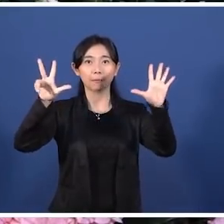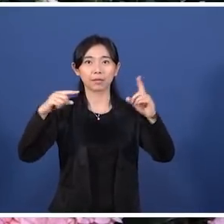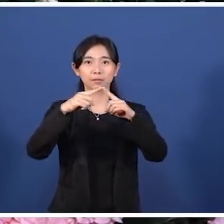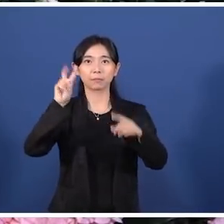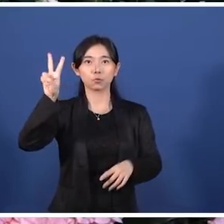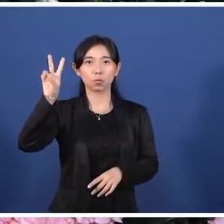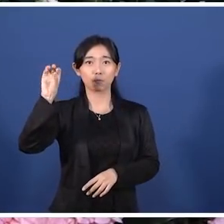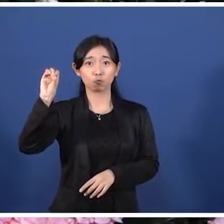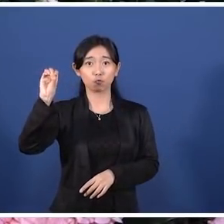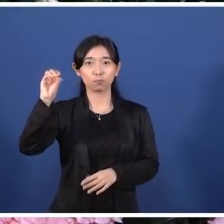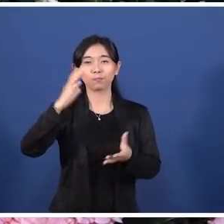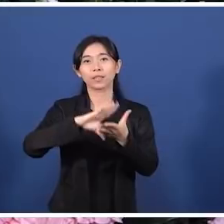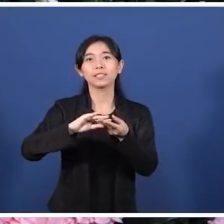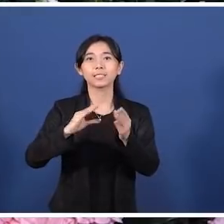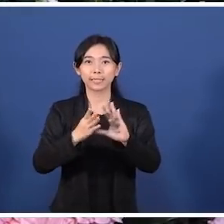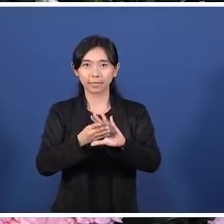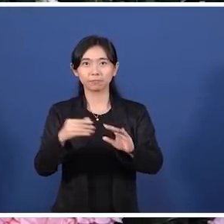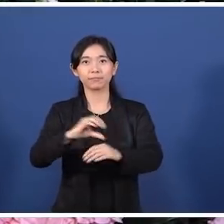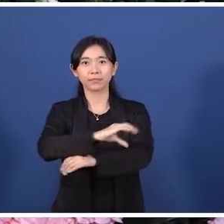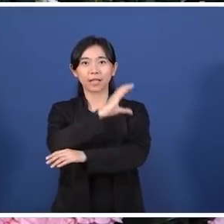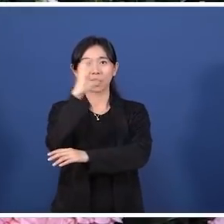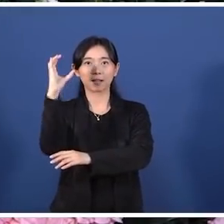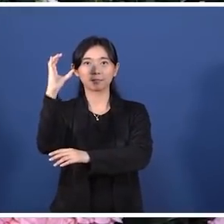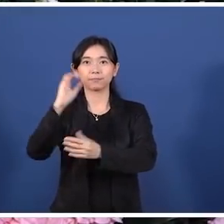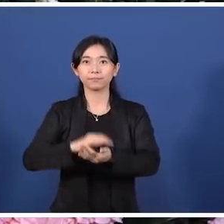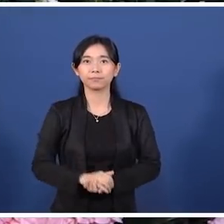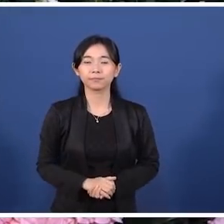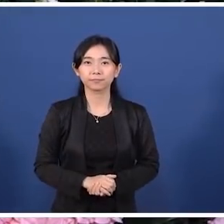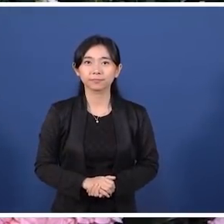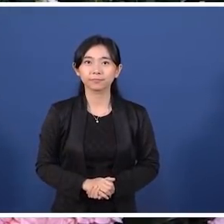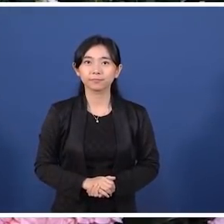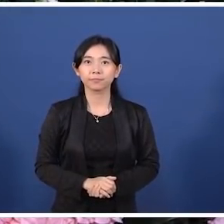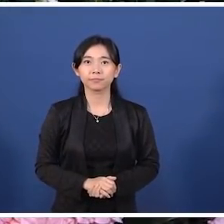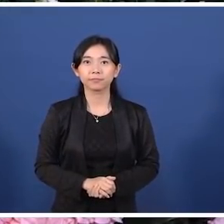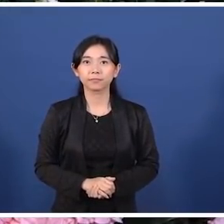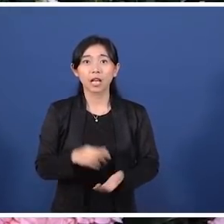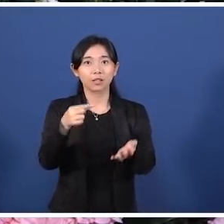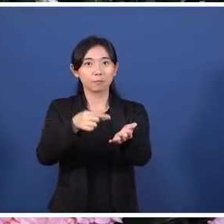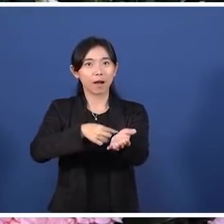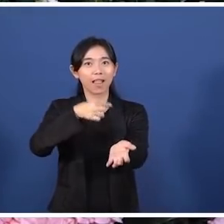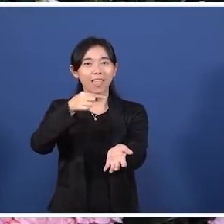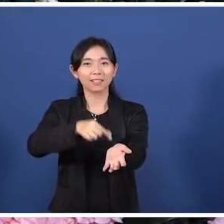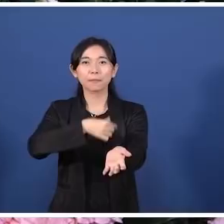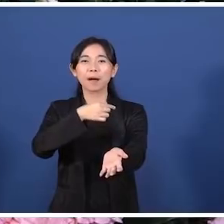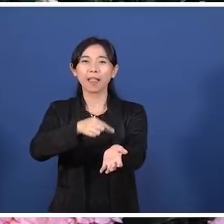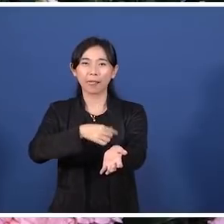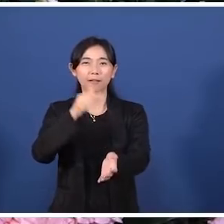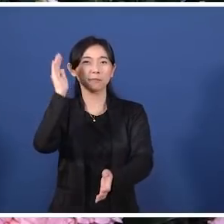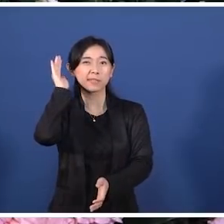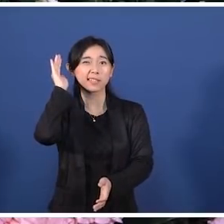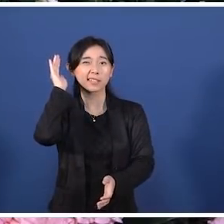dengan ayat 20. Ceritanya barangkali kita sangat kenali, saudara-saudara, cerita tentang para gembala yang mendengarkan